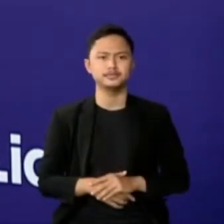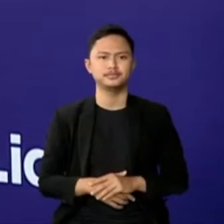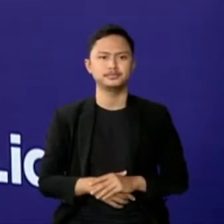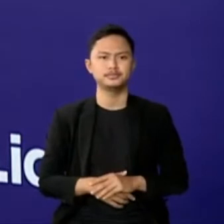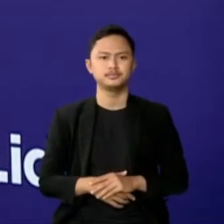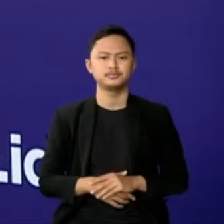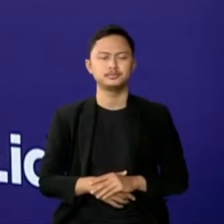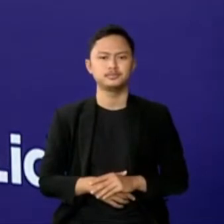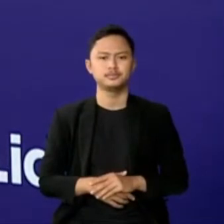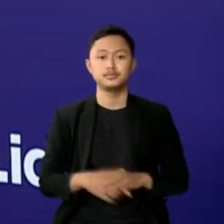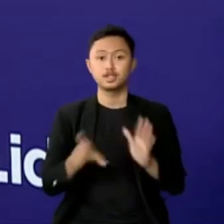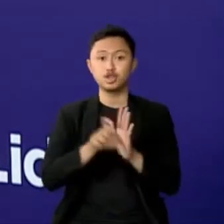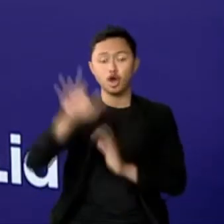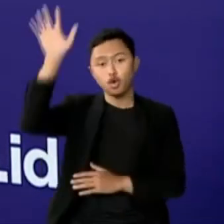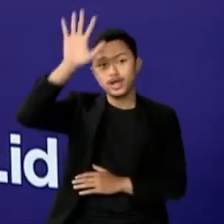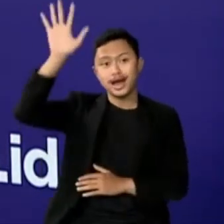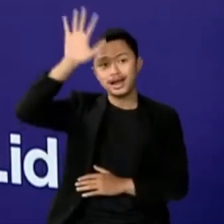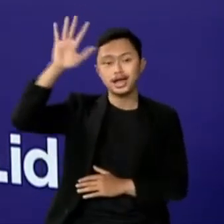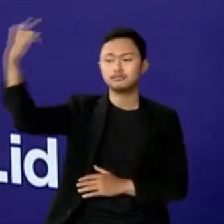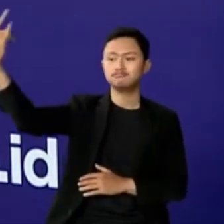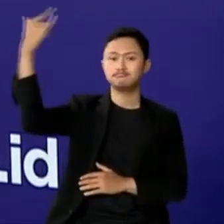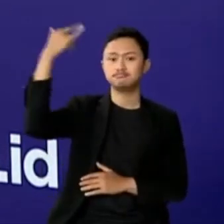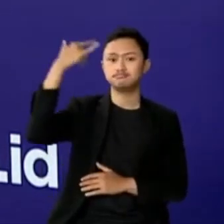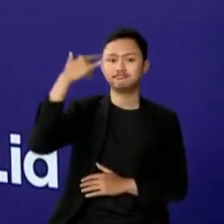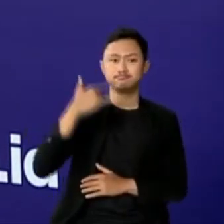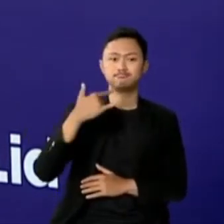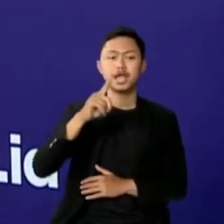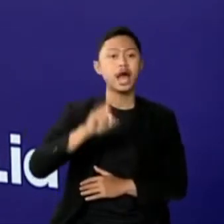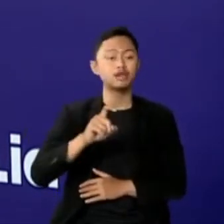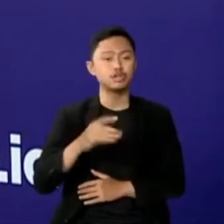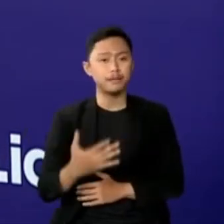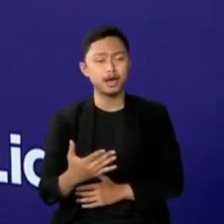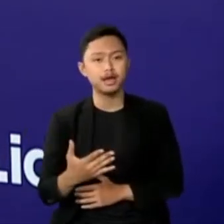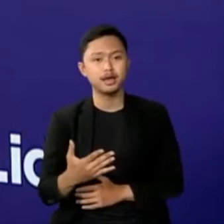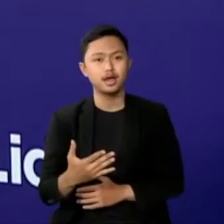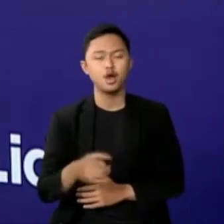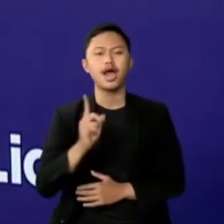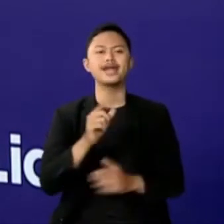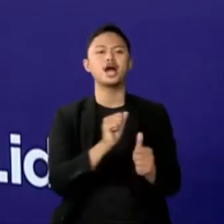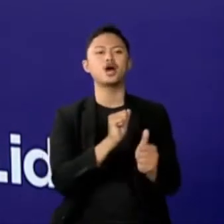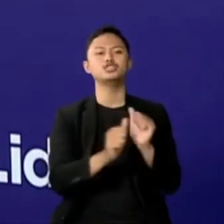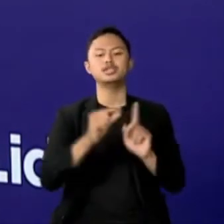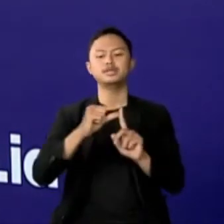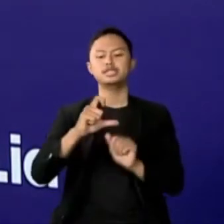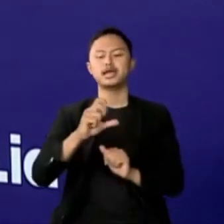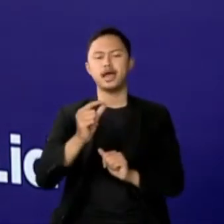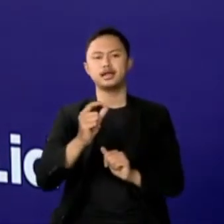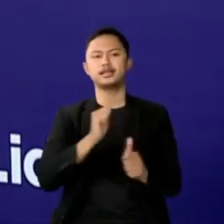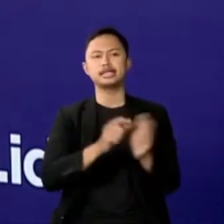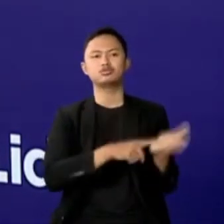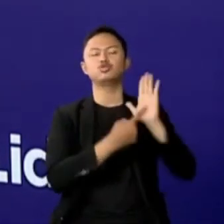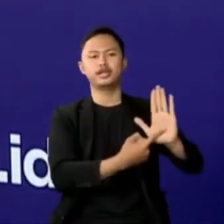kalau udara itu harus menyertakan hasil epc artes